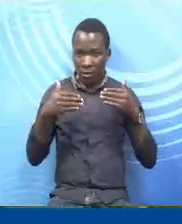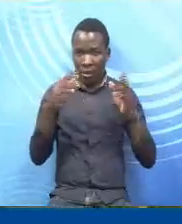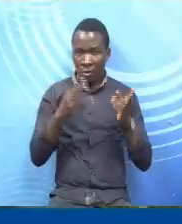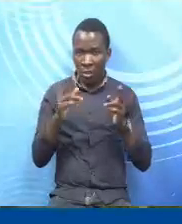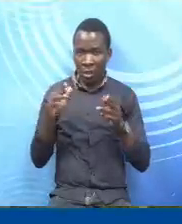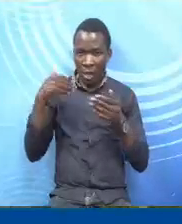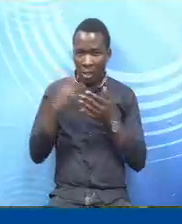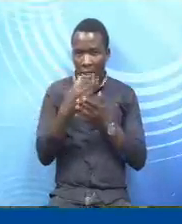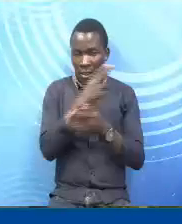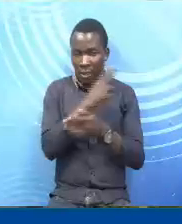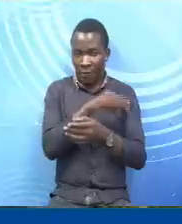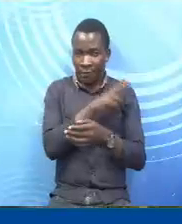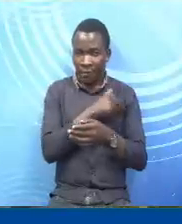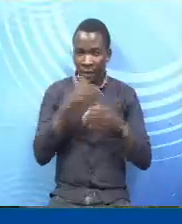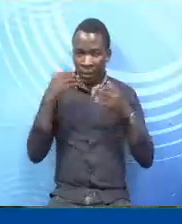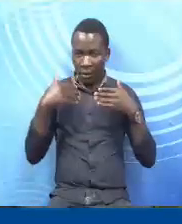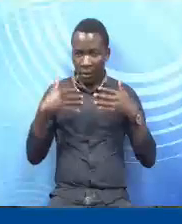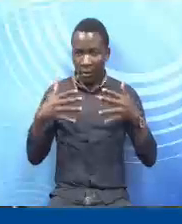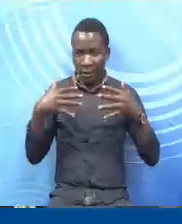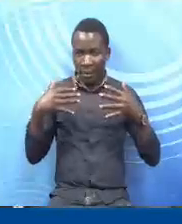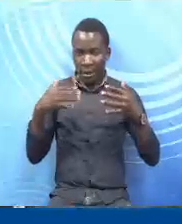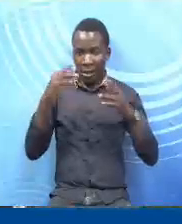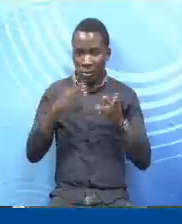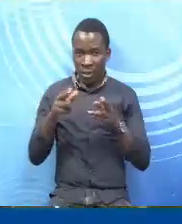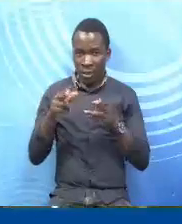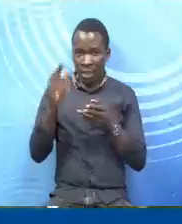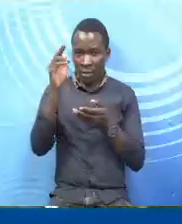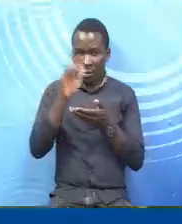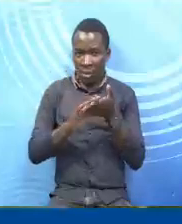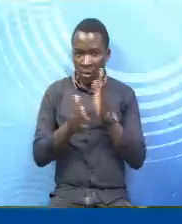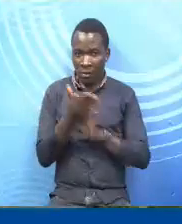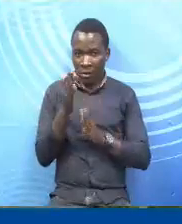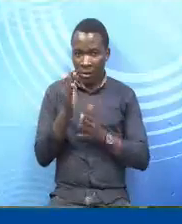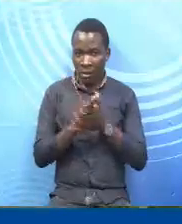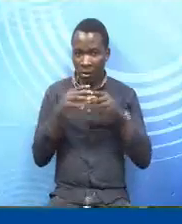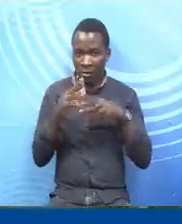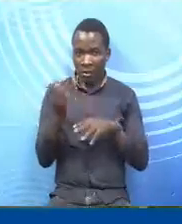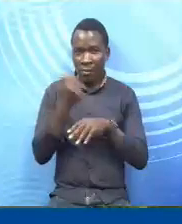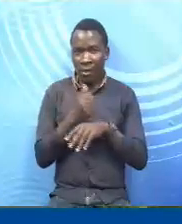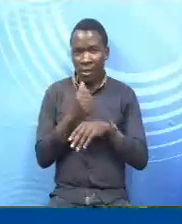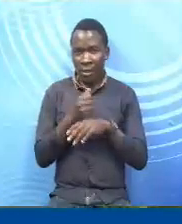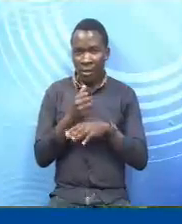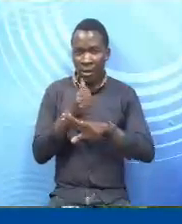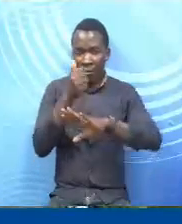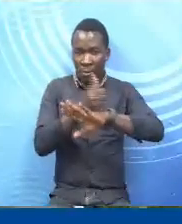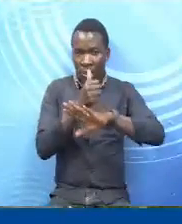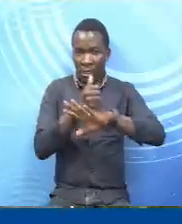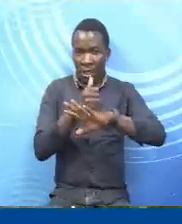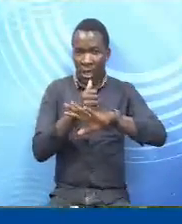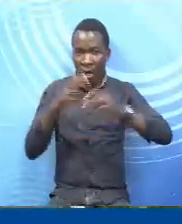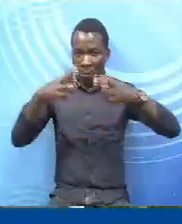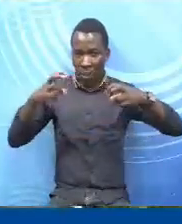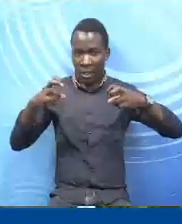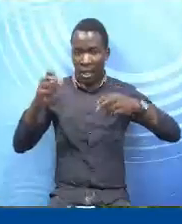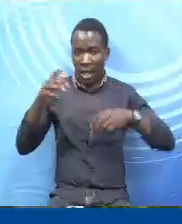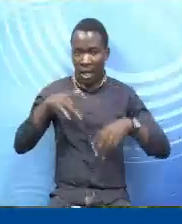muganga umwuka usanzwe washize ku buryo batangira kumushyira ku mashini akarebwa byumva ariko akagapimo